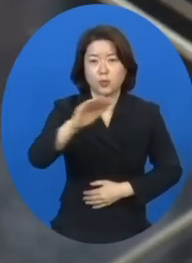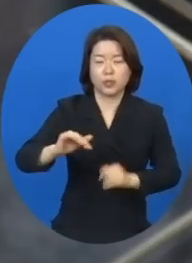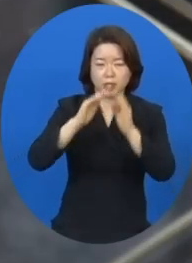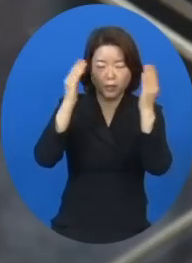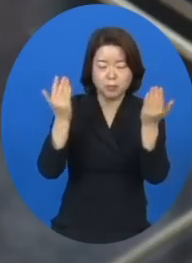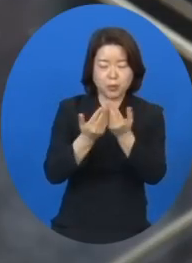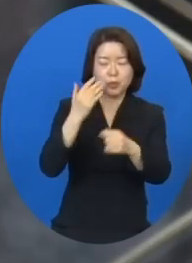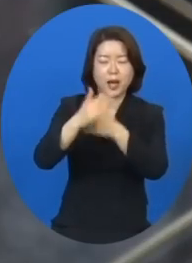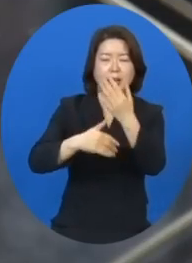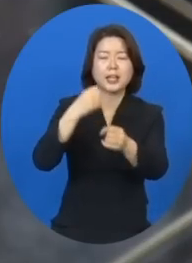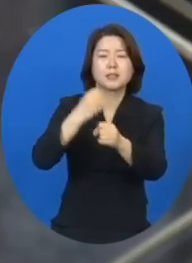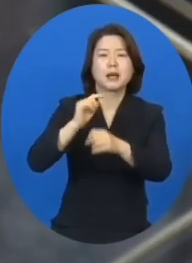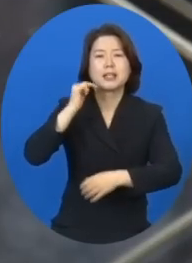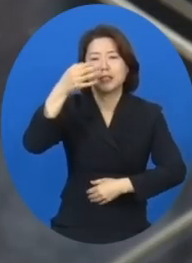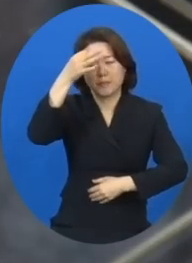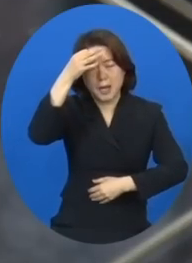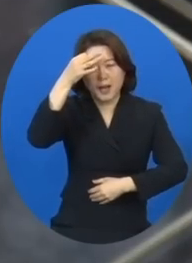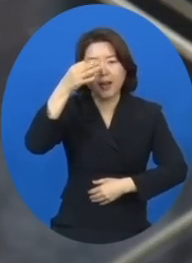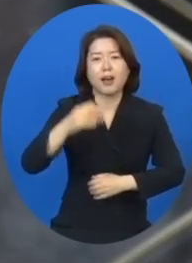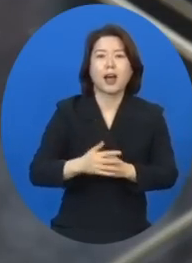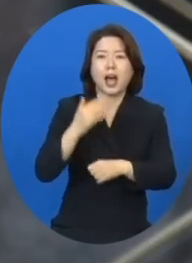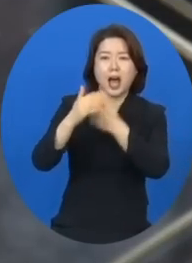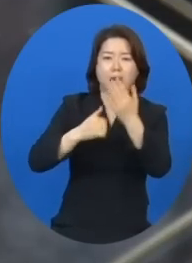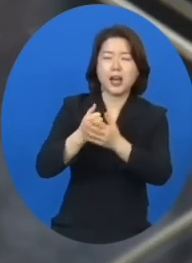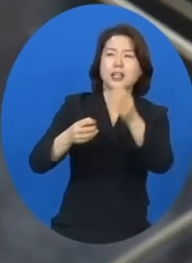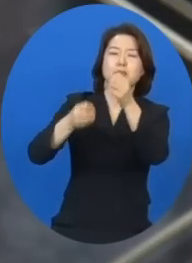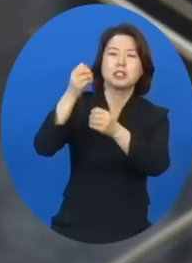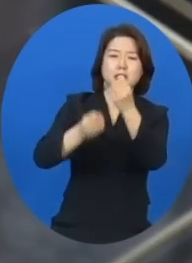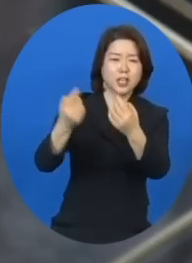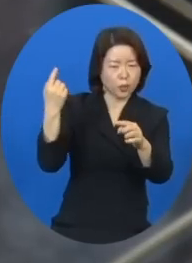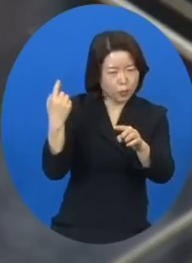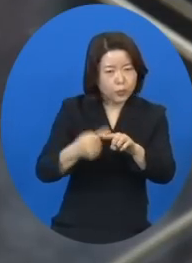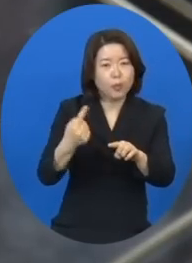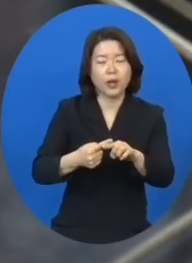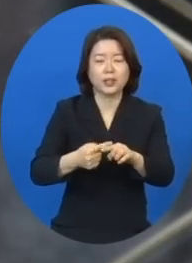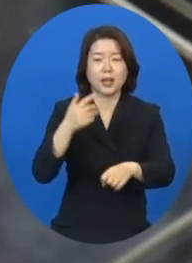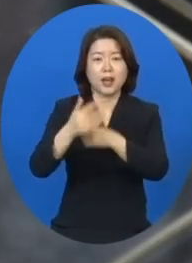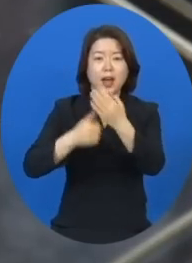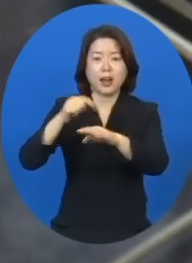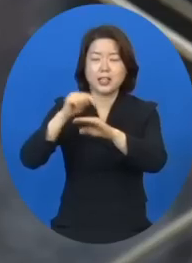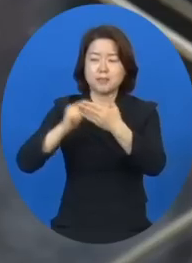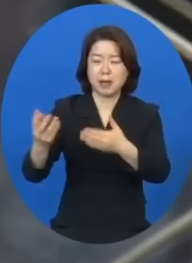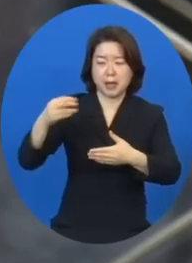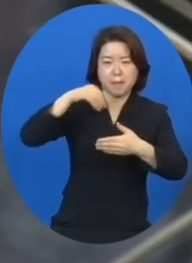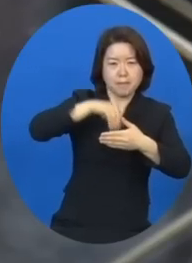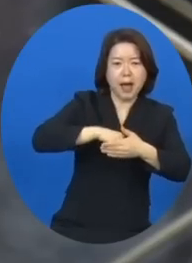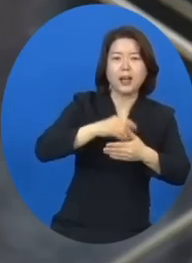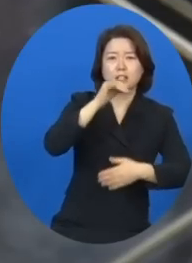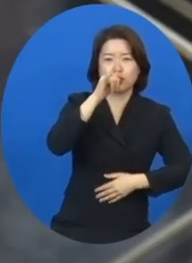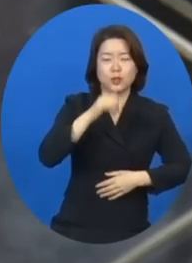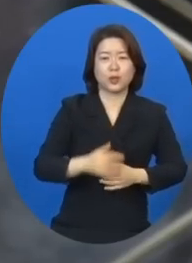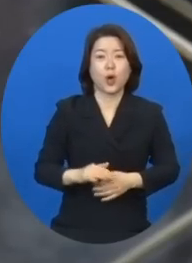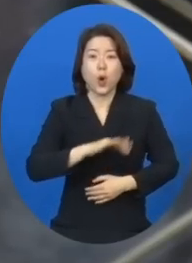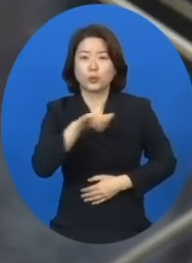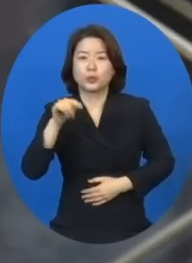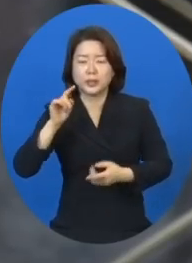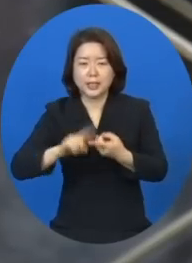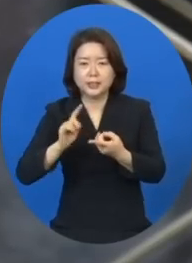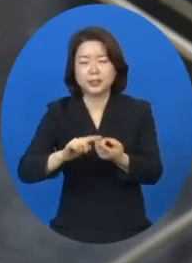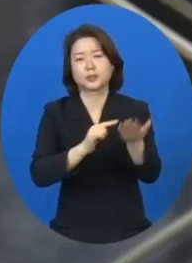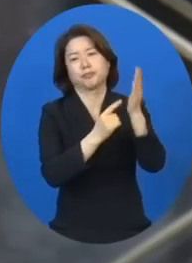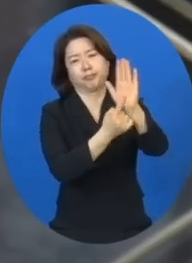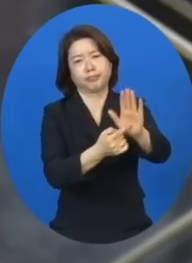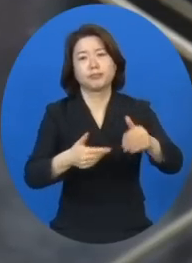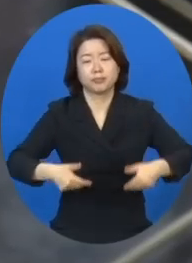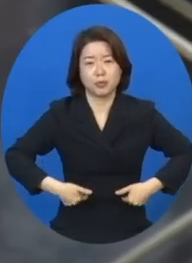하나님의 작품이에요. 포이에마, 하나님의 시입니다. 하나님의 마음을 우리에게 담아두셨습니다. 우리가 그것을 나타내야